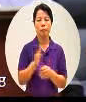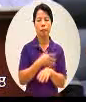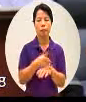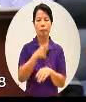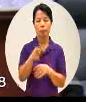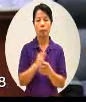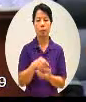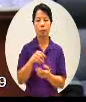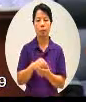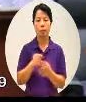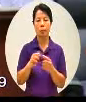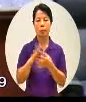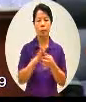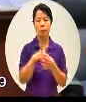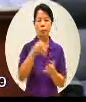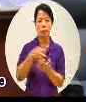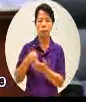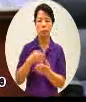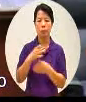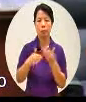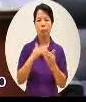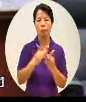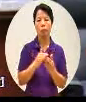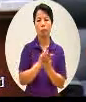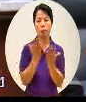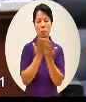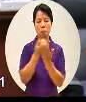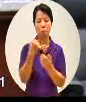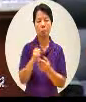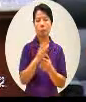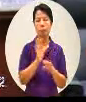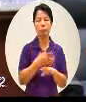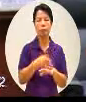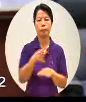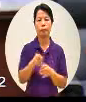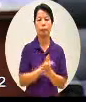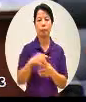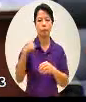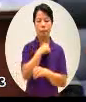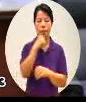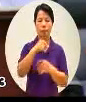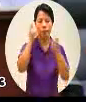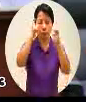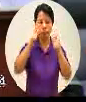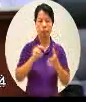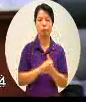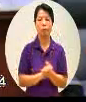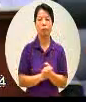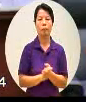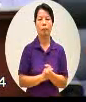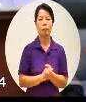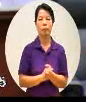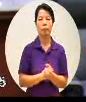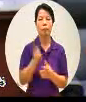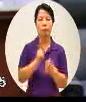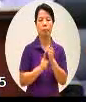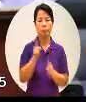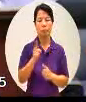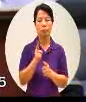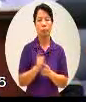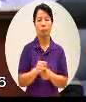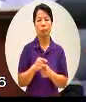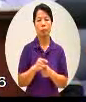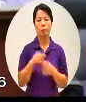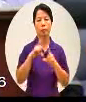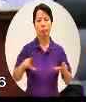因为填错志愿学校就念不好。咱台湾，那咱高雄吼，高雄的差异最